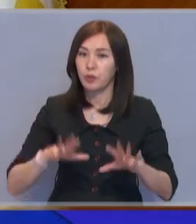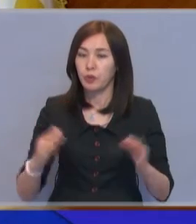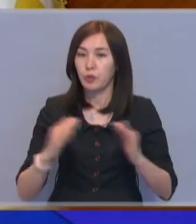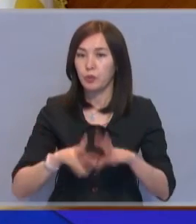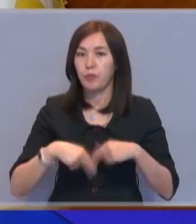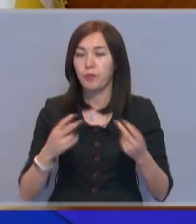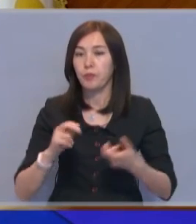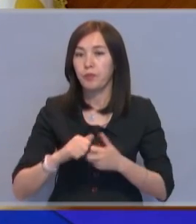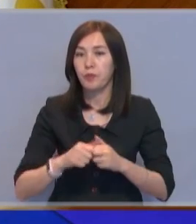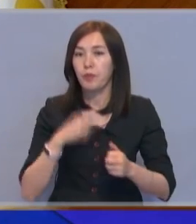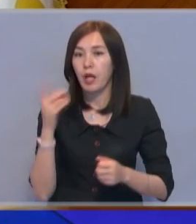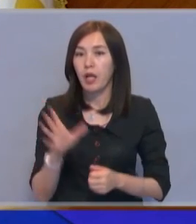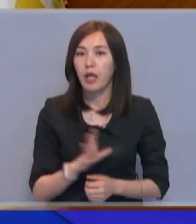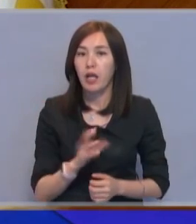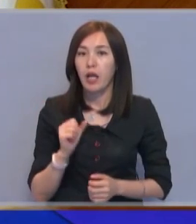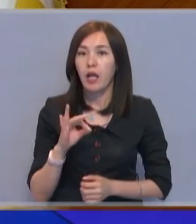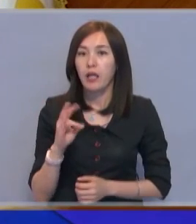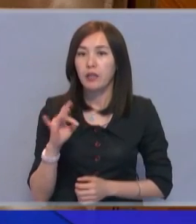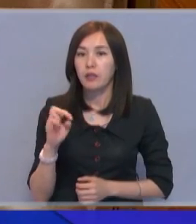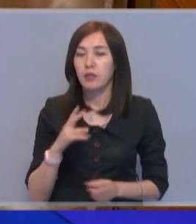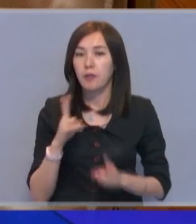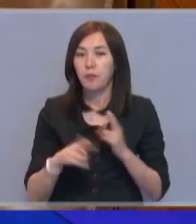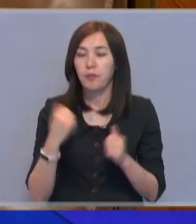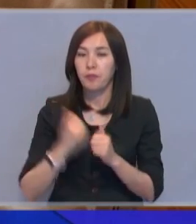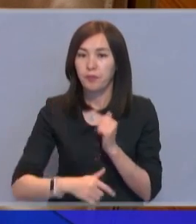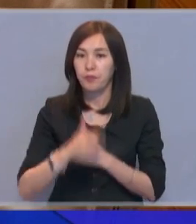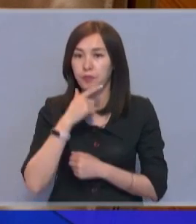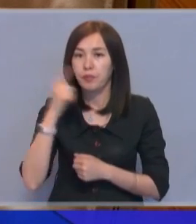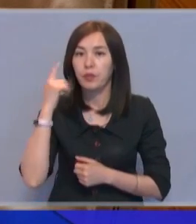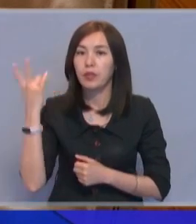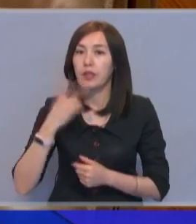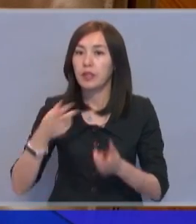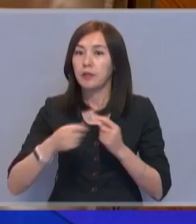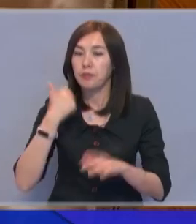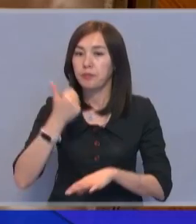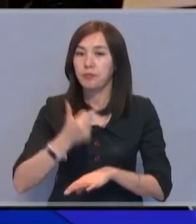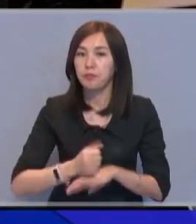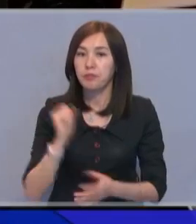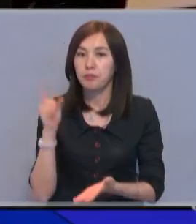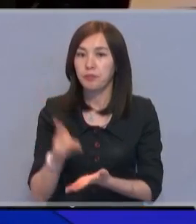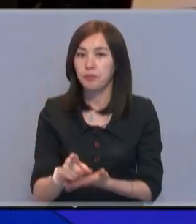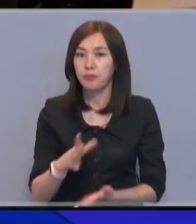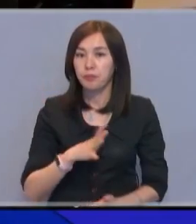үй беру мәселелерін көтерді. Мұрат Айтенов шағымдардың әрбірін мұқият тыңдап, тиісті басқарма басшыларына тапсырмалар жүктеді.